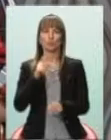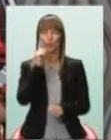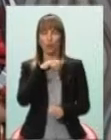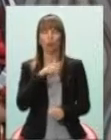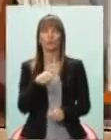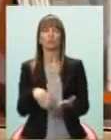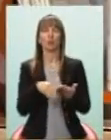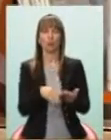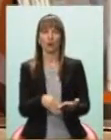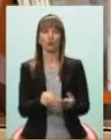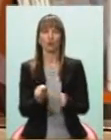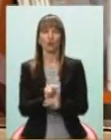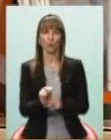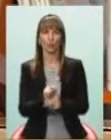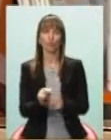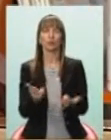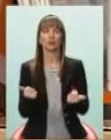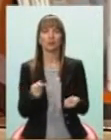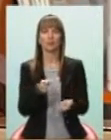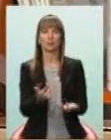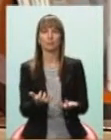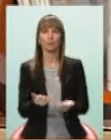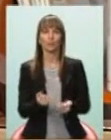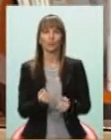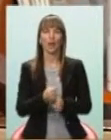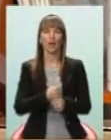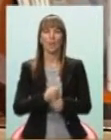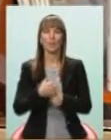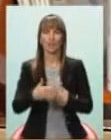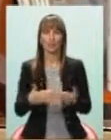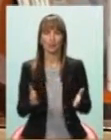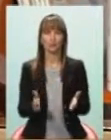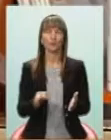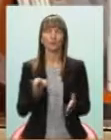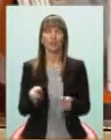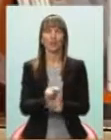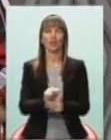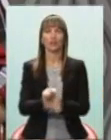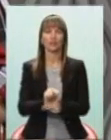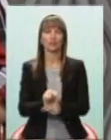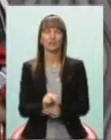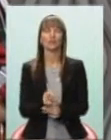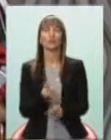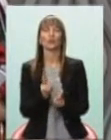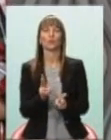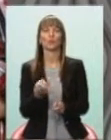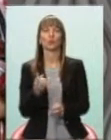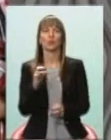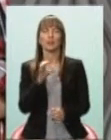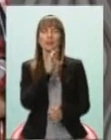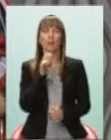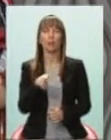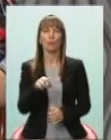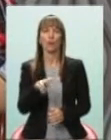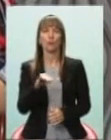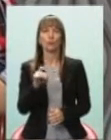вони допомагають їм, лікують. Да, они берут аптечку и лечат. Так, бо хто ж ще на північний полюс